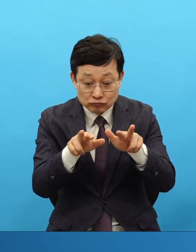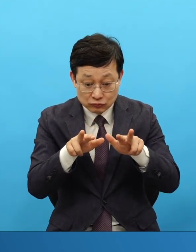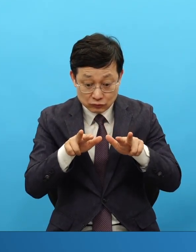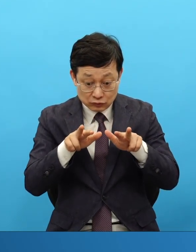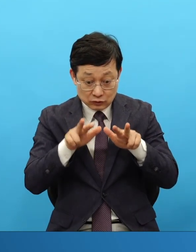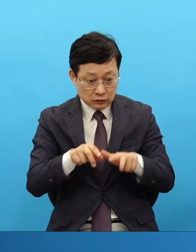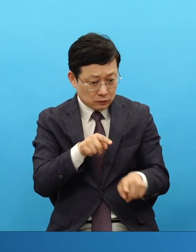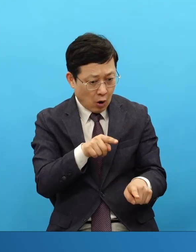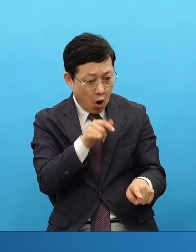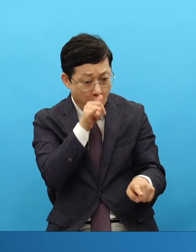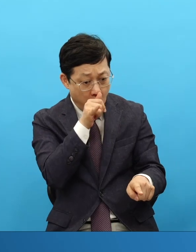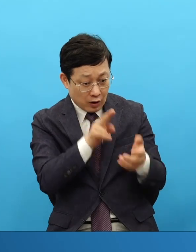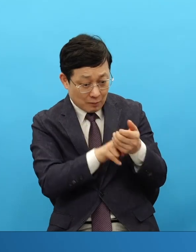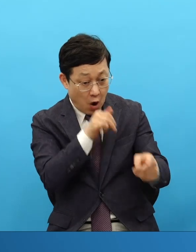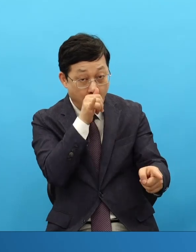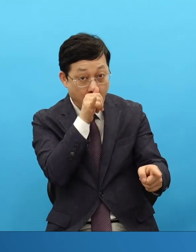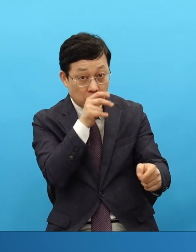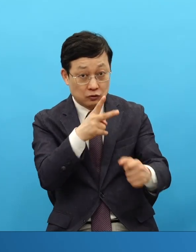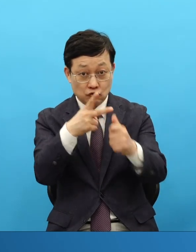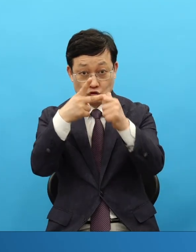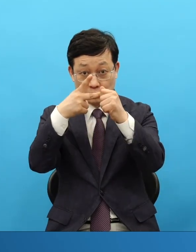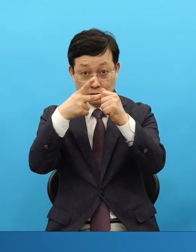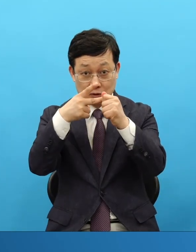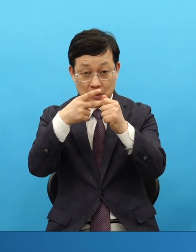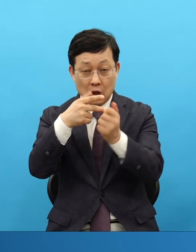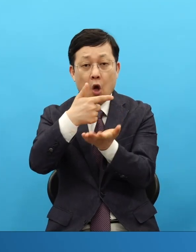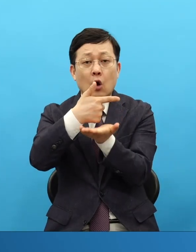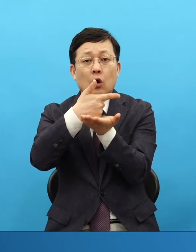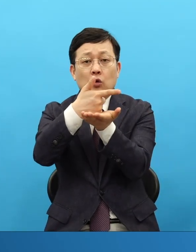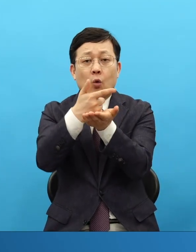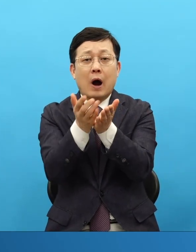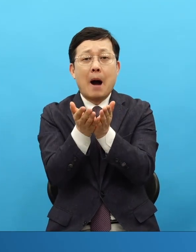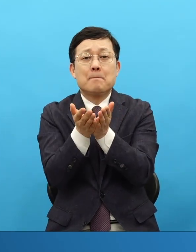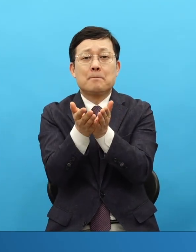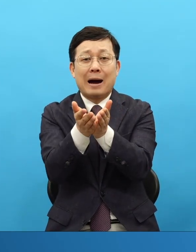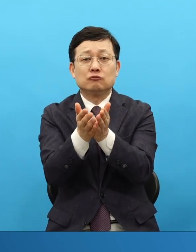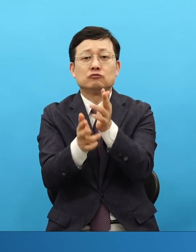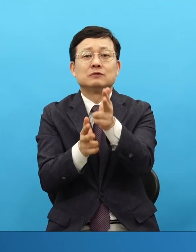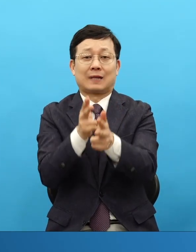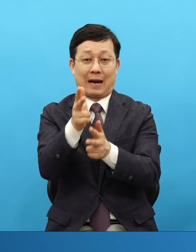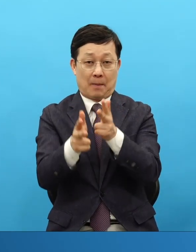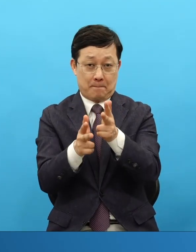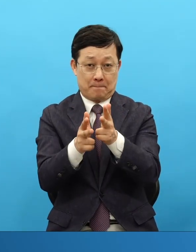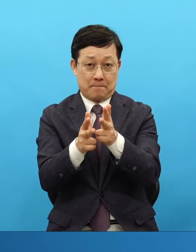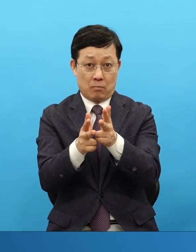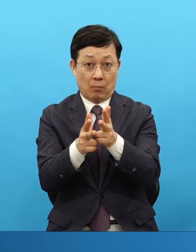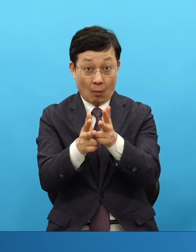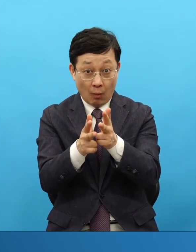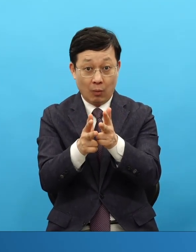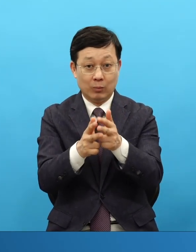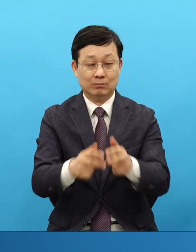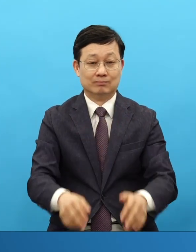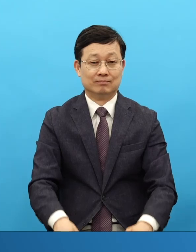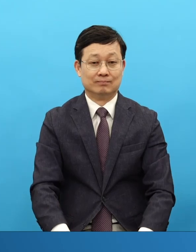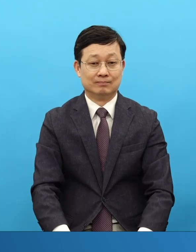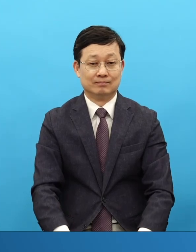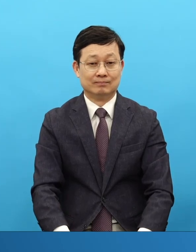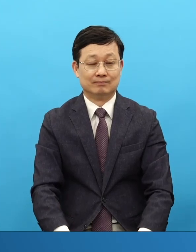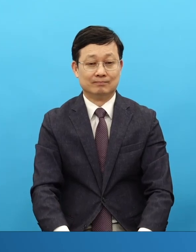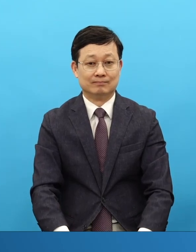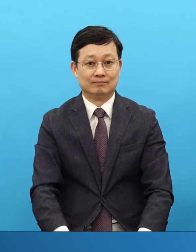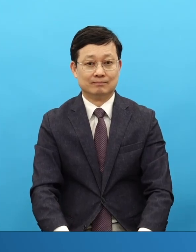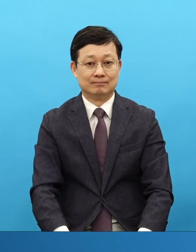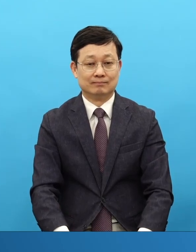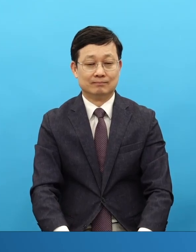There still exists this 방주의 business, 산업. the business of the ark, 사람 살려야 되니까요. because we must save people. 드디어